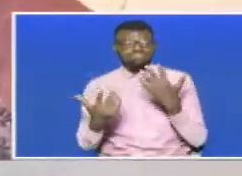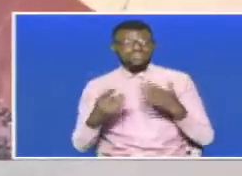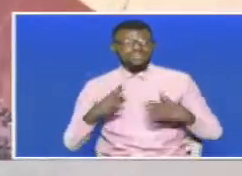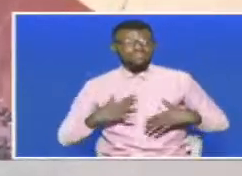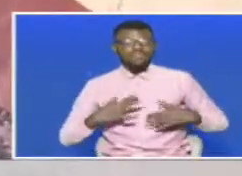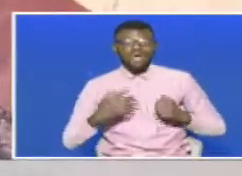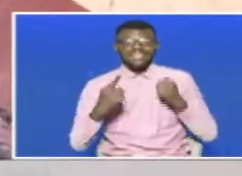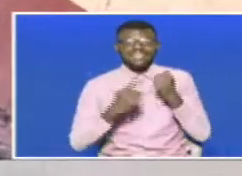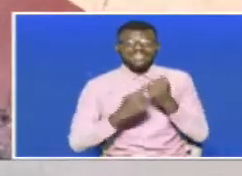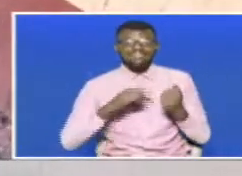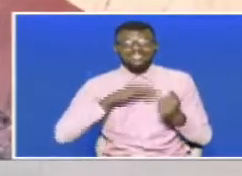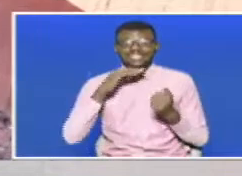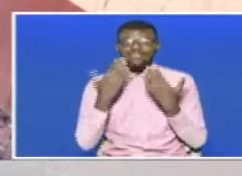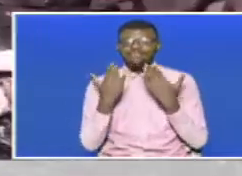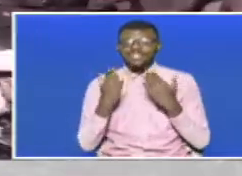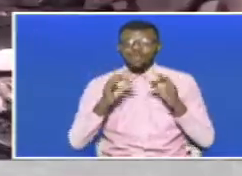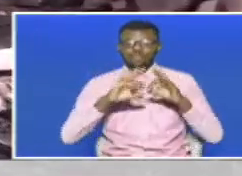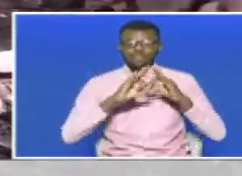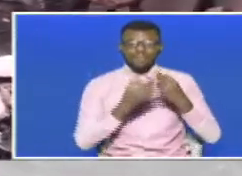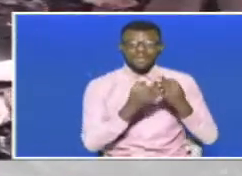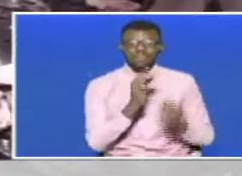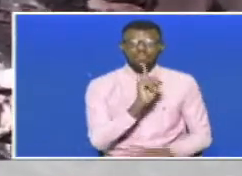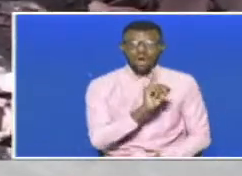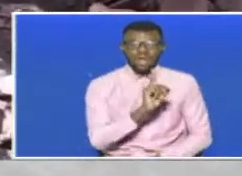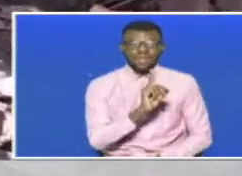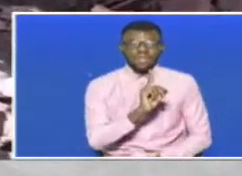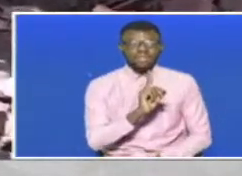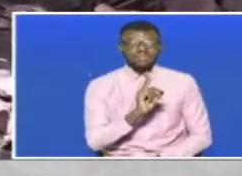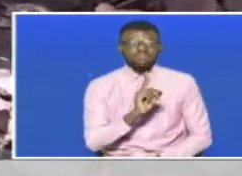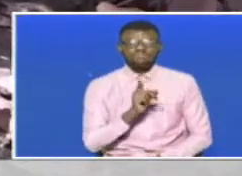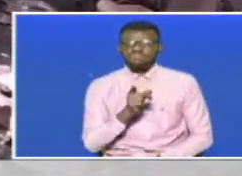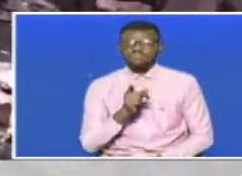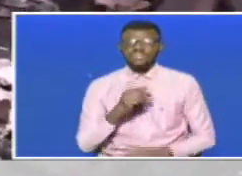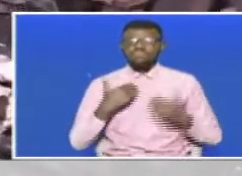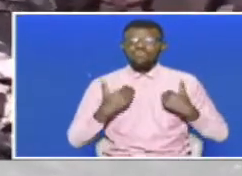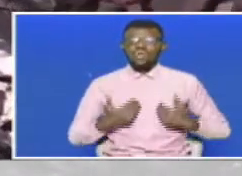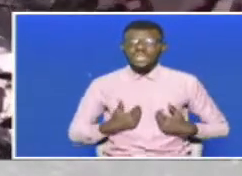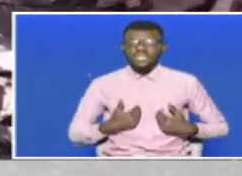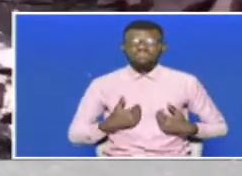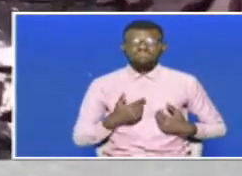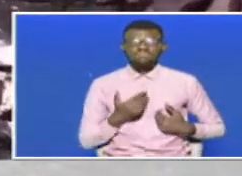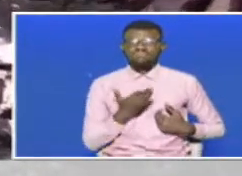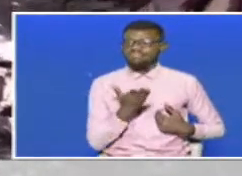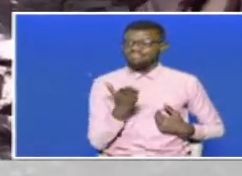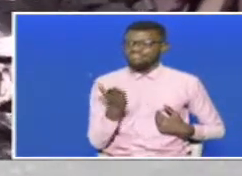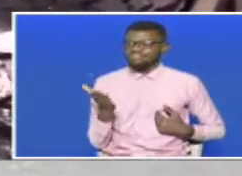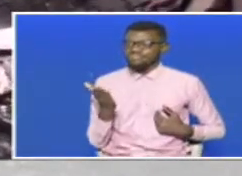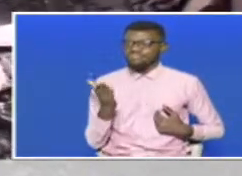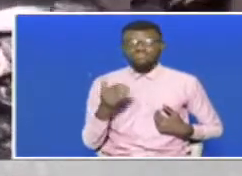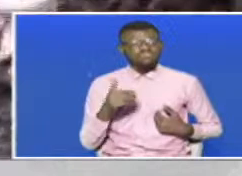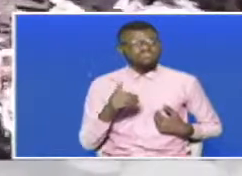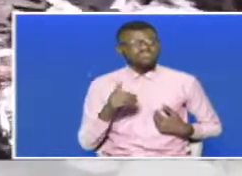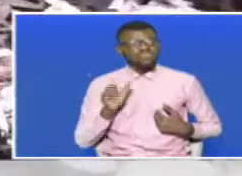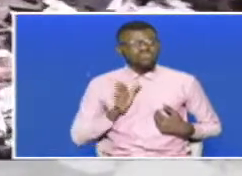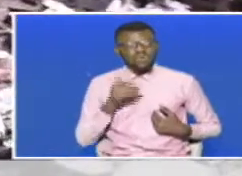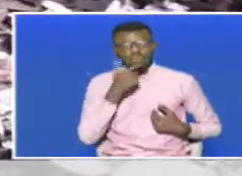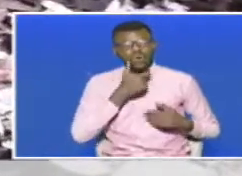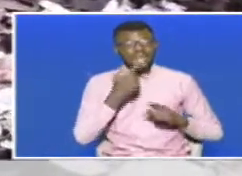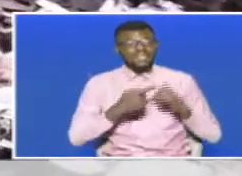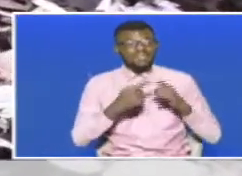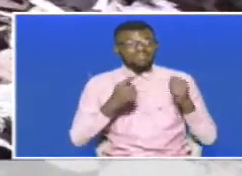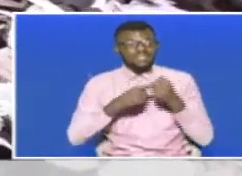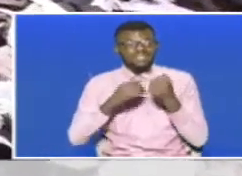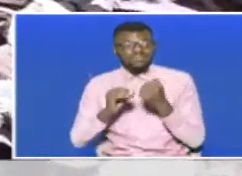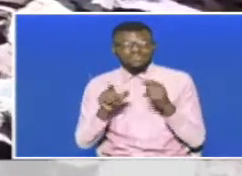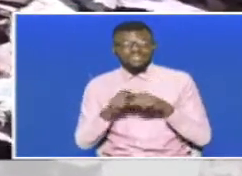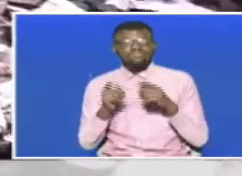mauti ya watu sita wa familia moja. Mili ya mjane Mary Wangui Njeroge mwenye umri wa miaka 60 pamoja na wanawe